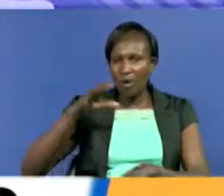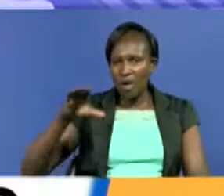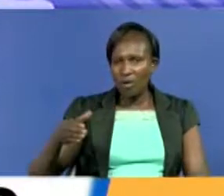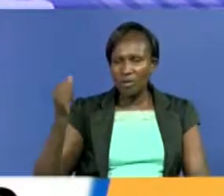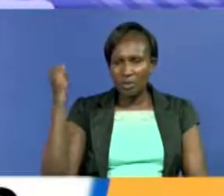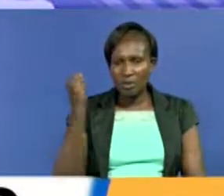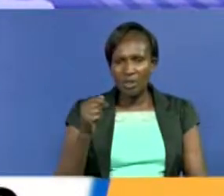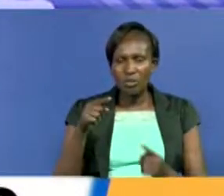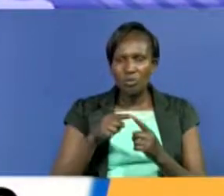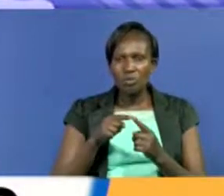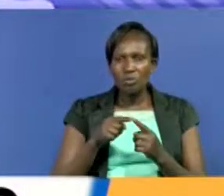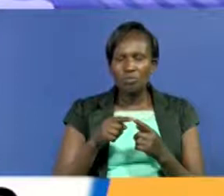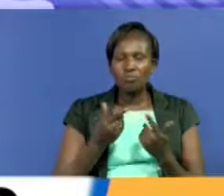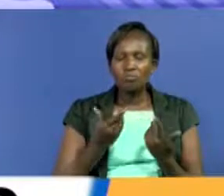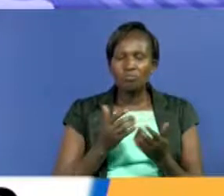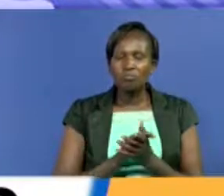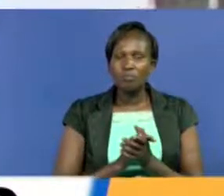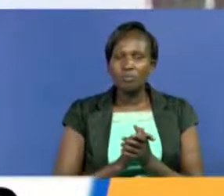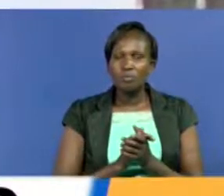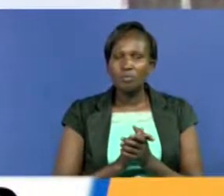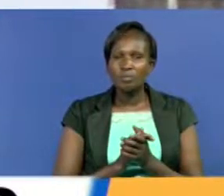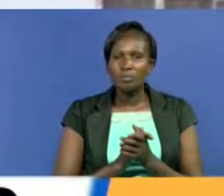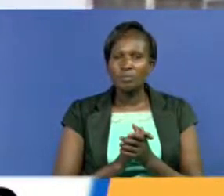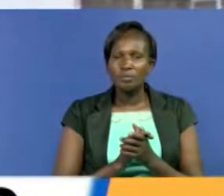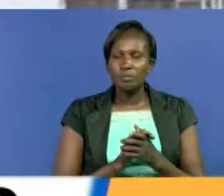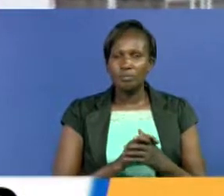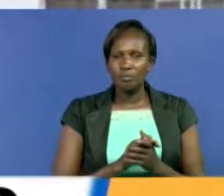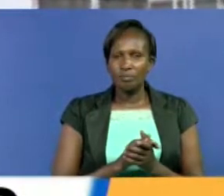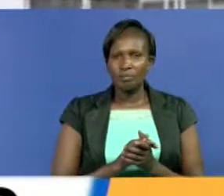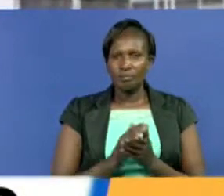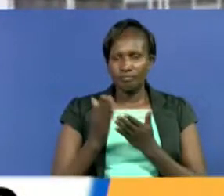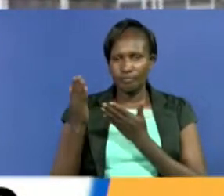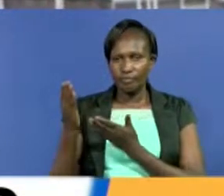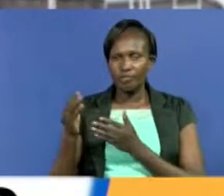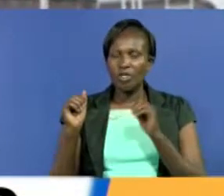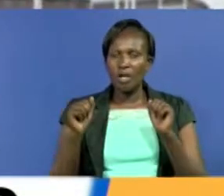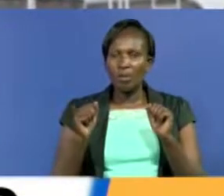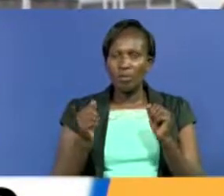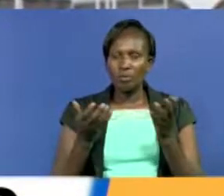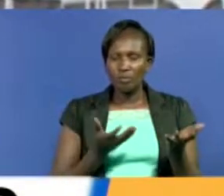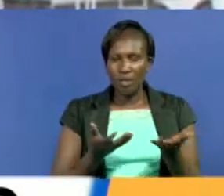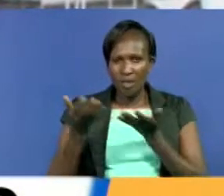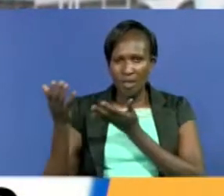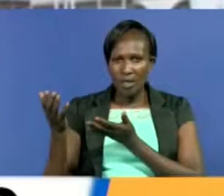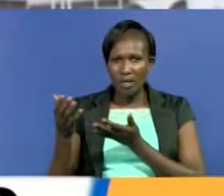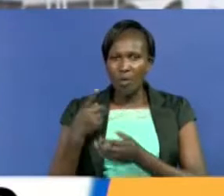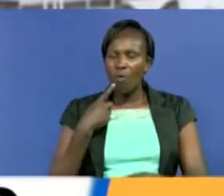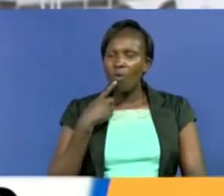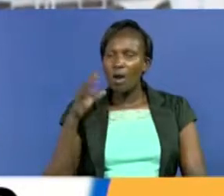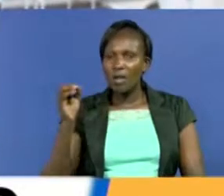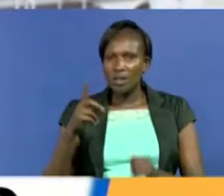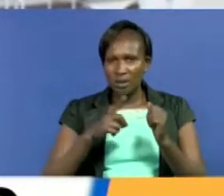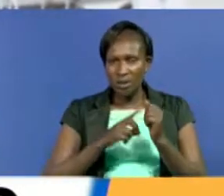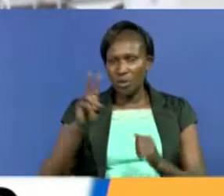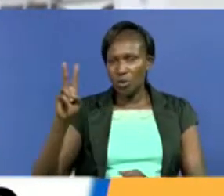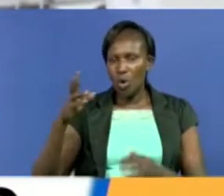Kajiado hadi jiji la Konza. Gari moshi hili lililo na uwezo wa kuwabeba takriban abiria